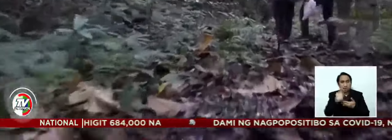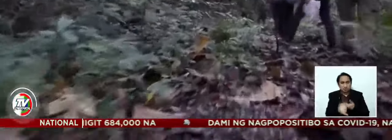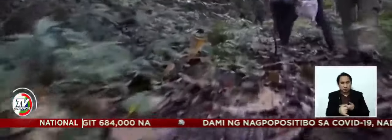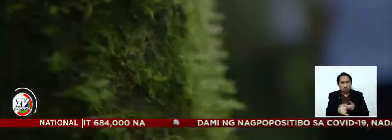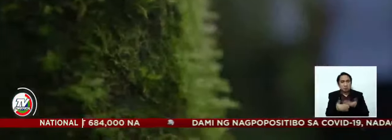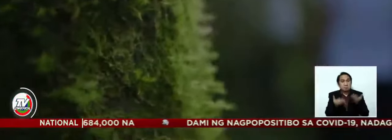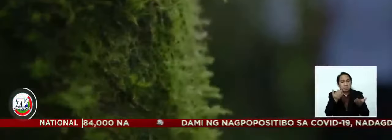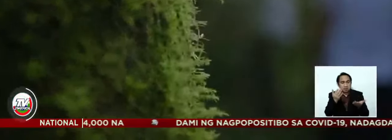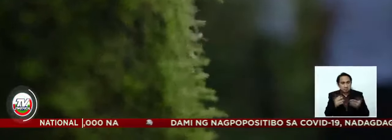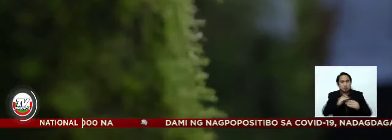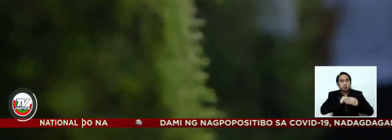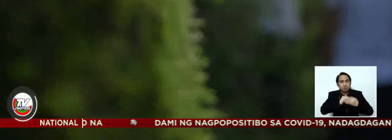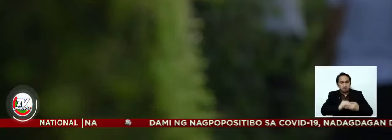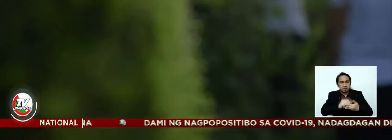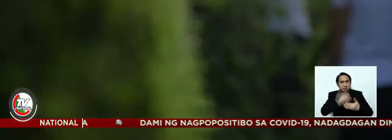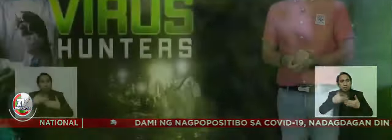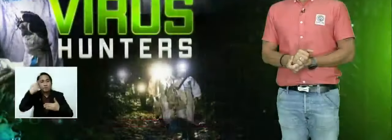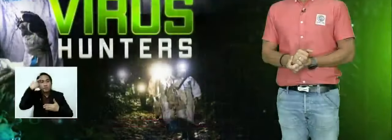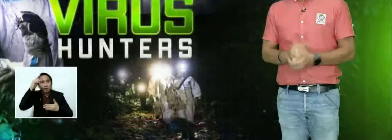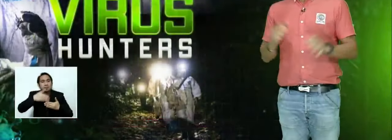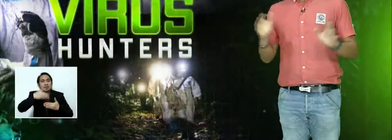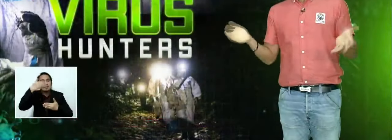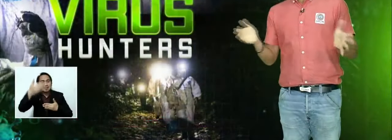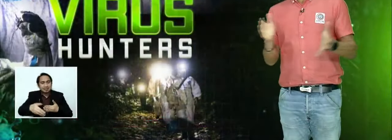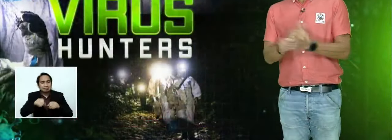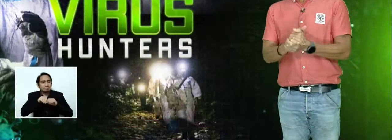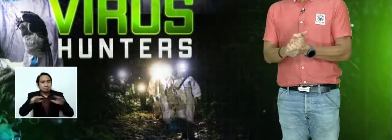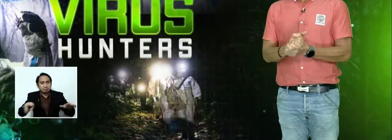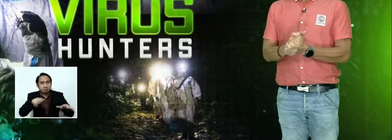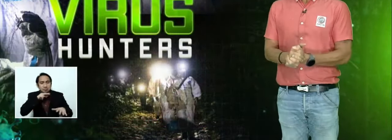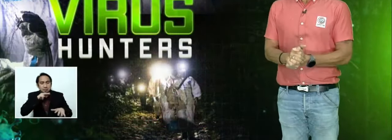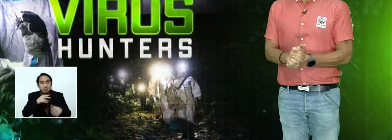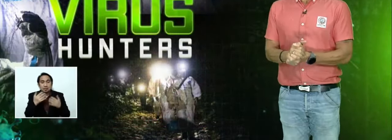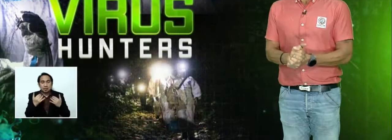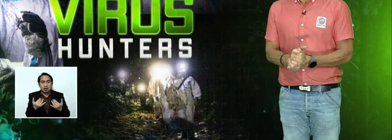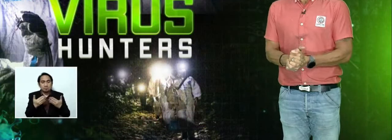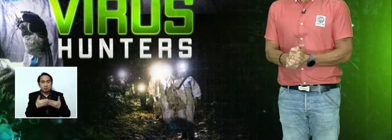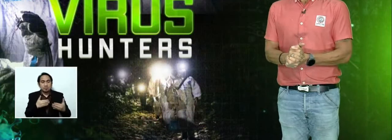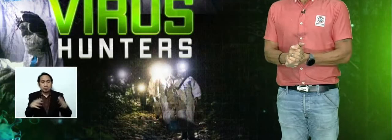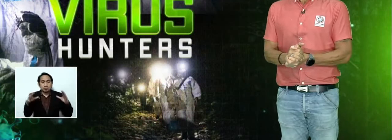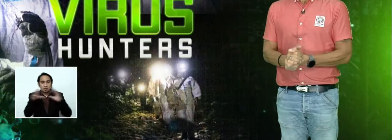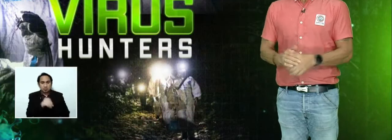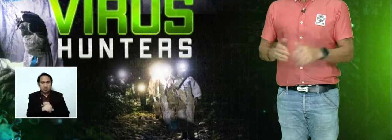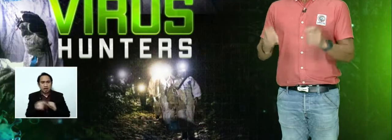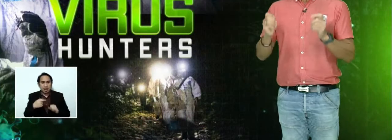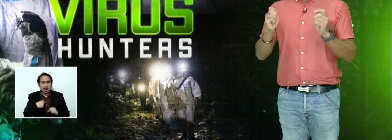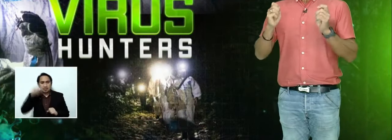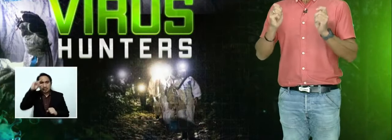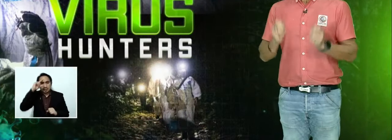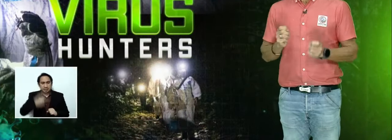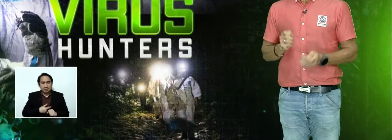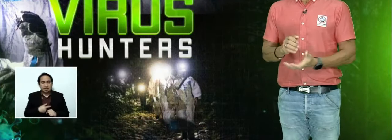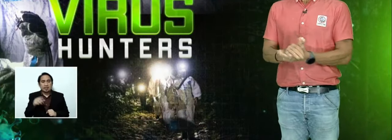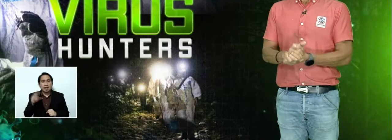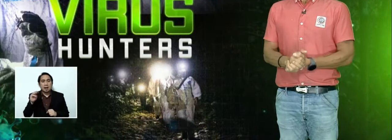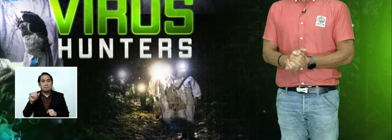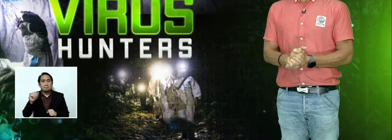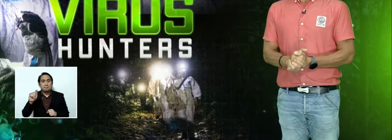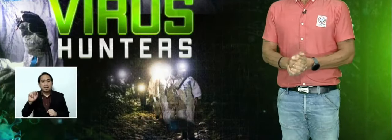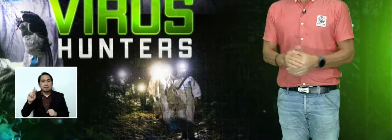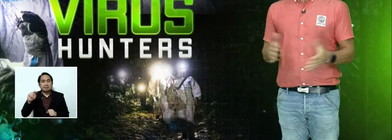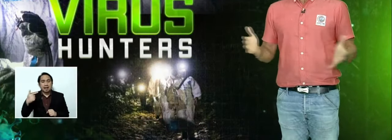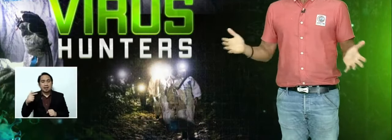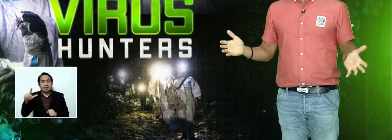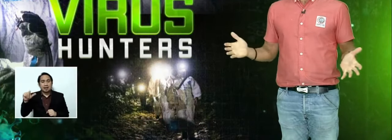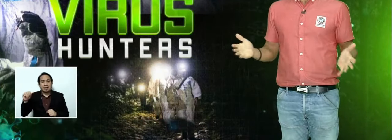susunod na pandemia. Bago po tayo magtapos, binabati ko po ang staff ng Matanglawin ng Happy 30th Anniversary.